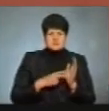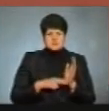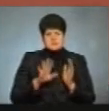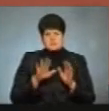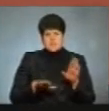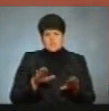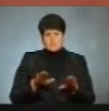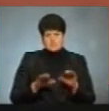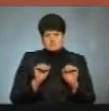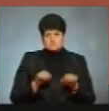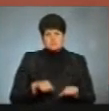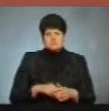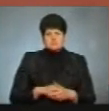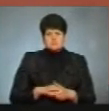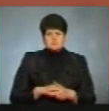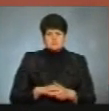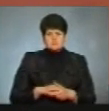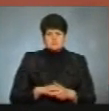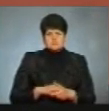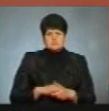70-75 кілограм допустимо, так що